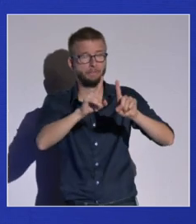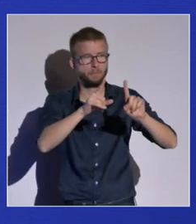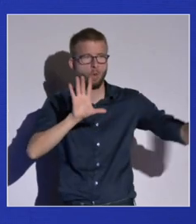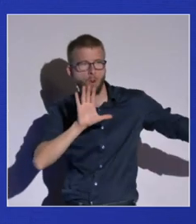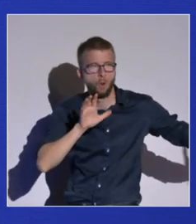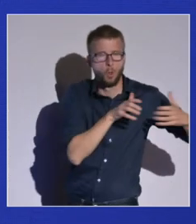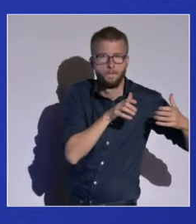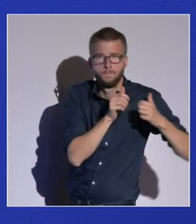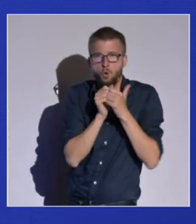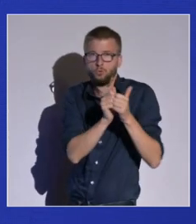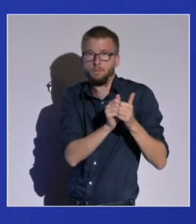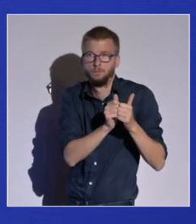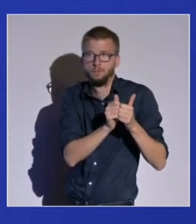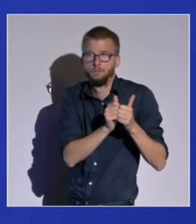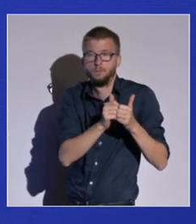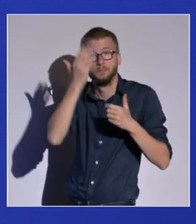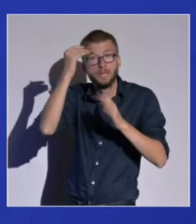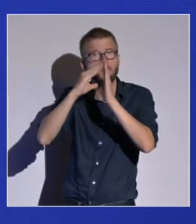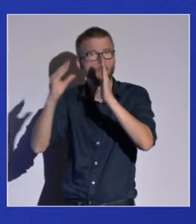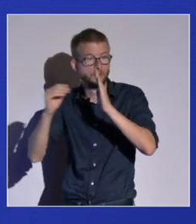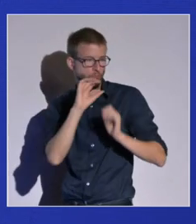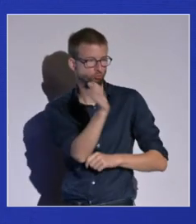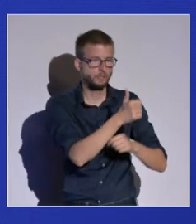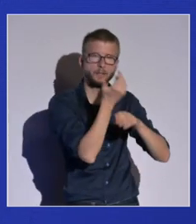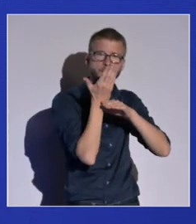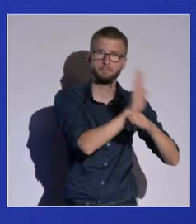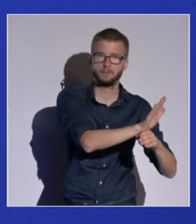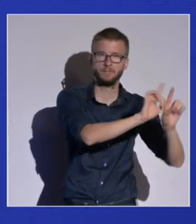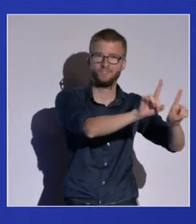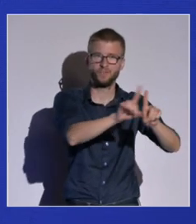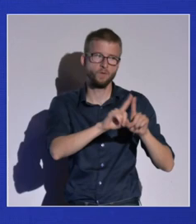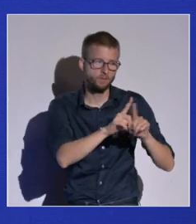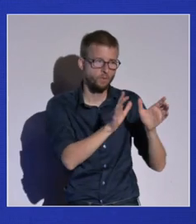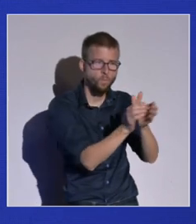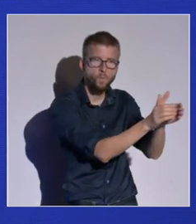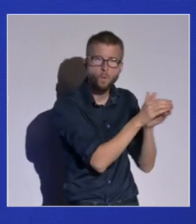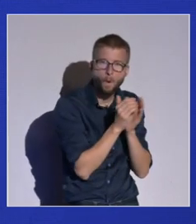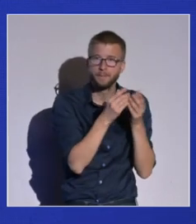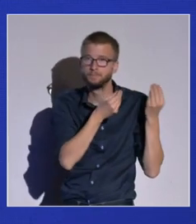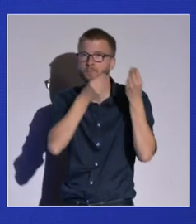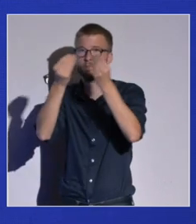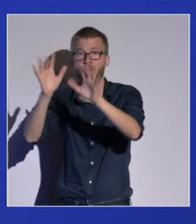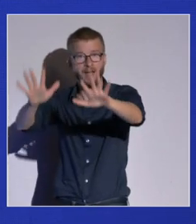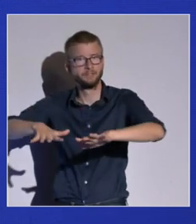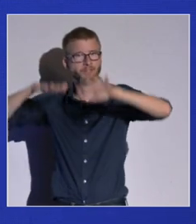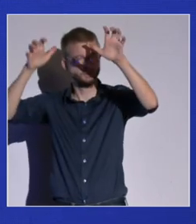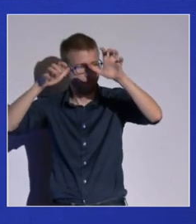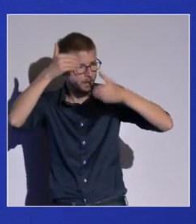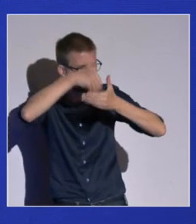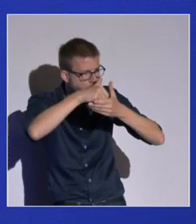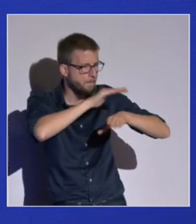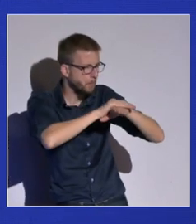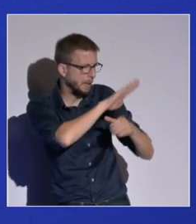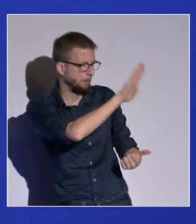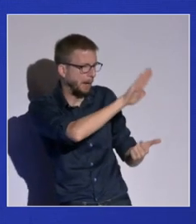se seraient présentées séparément, chacune sous ses couleurs, on aurait eu la diversité de la représentation et ça aurait permis